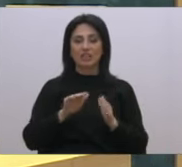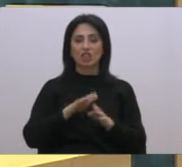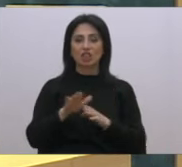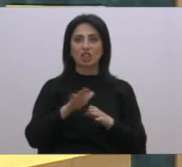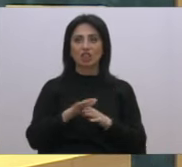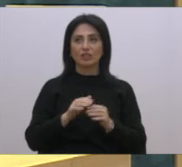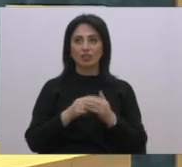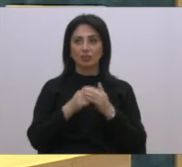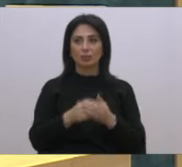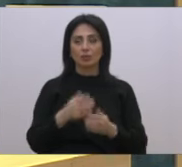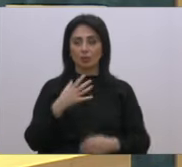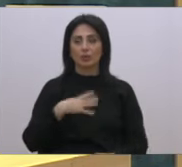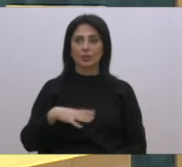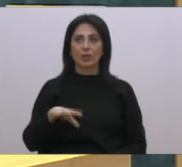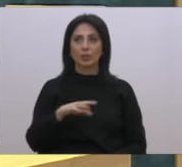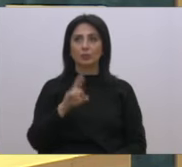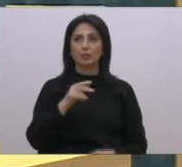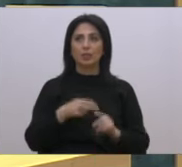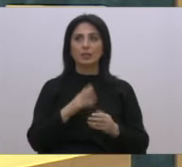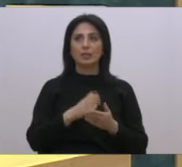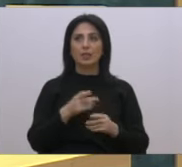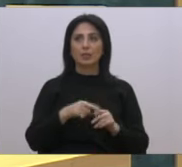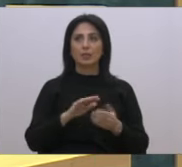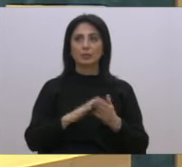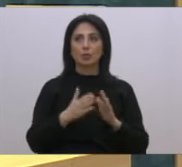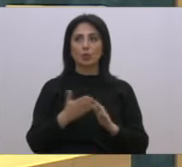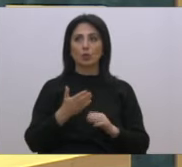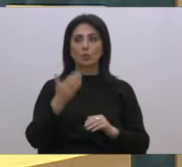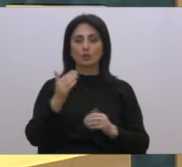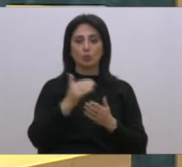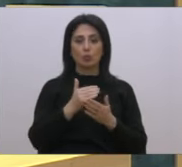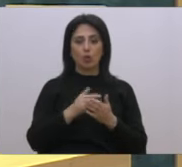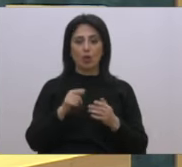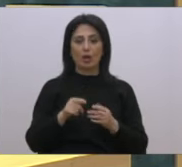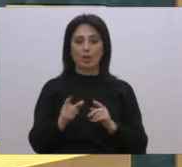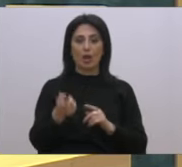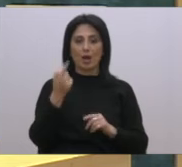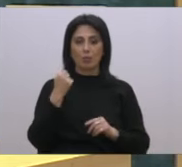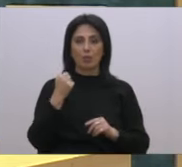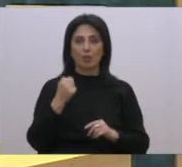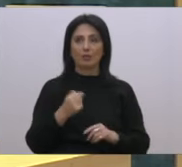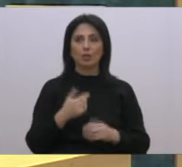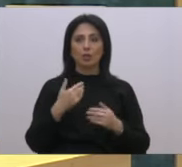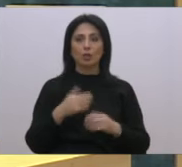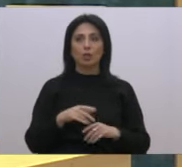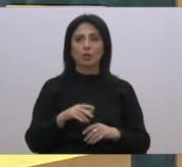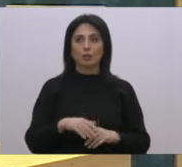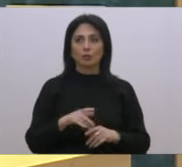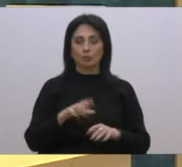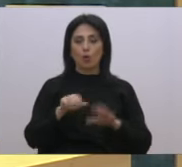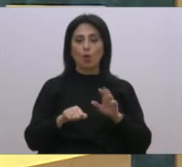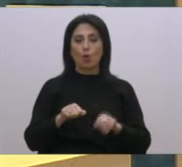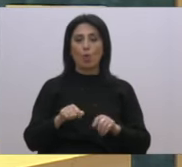შესრულებას მიაღწიოს ქვეყანამ, და ეს არის ის პირობა, რომელიც თქვენ პროგრამიდანაც კი ამოიღეთ. ოკუპაციის განმავლობაო